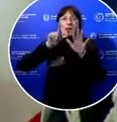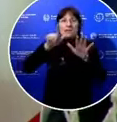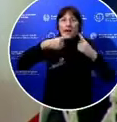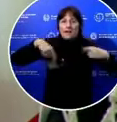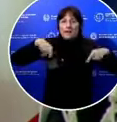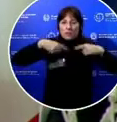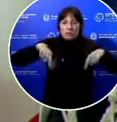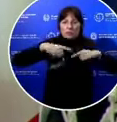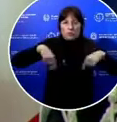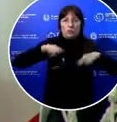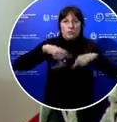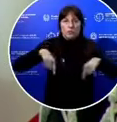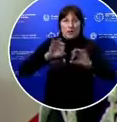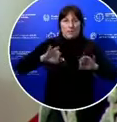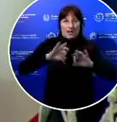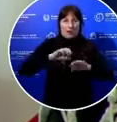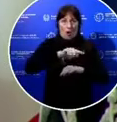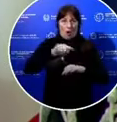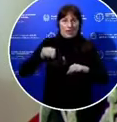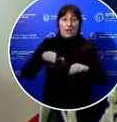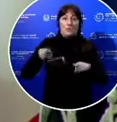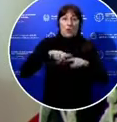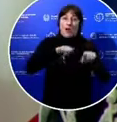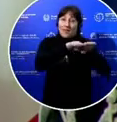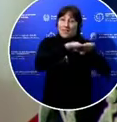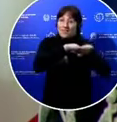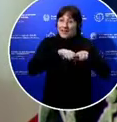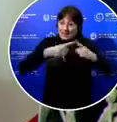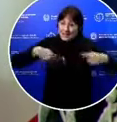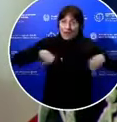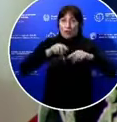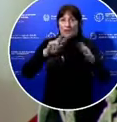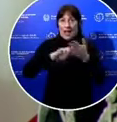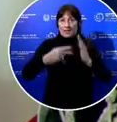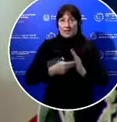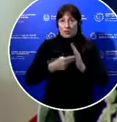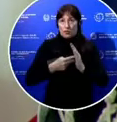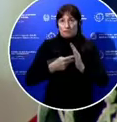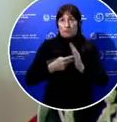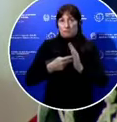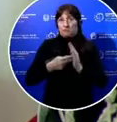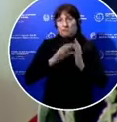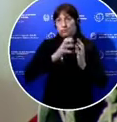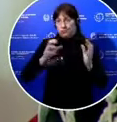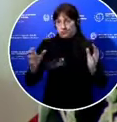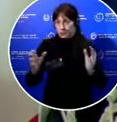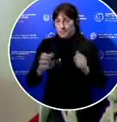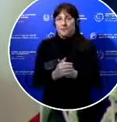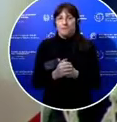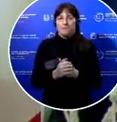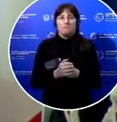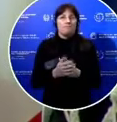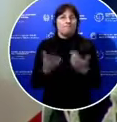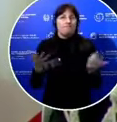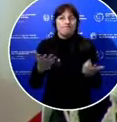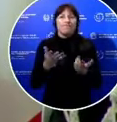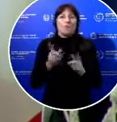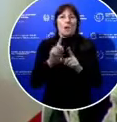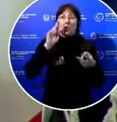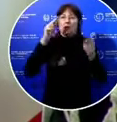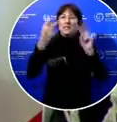gli esperti, una per ciascun tavolo tecnico. L'obiettivo è stato quello di dare voce a tutti i punti di